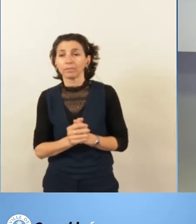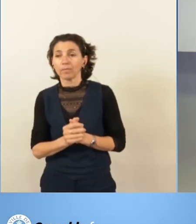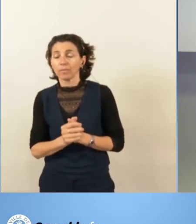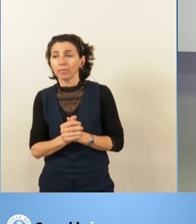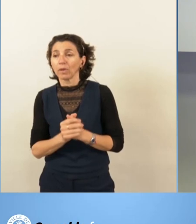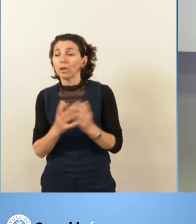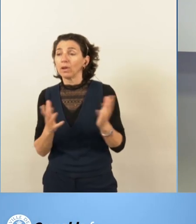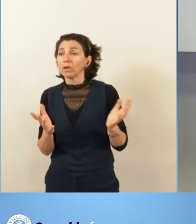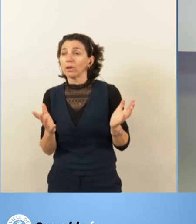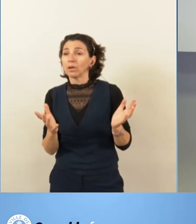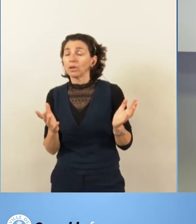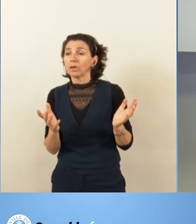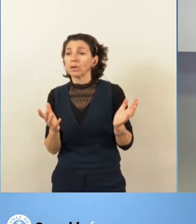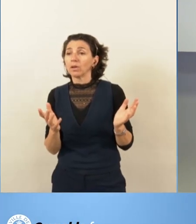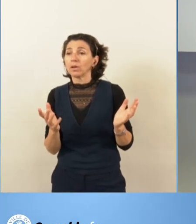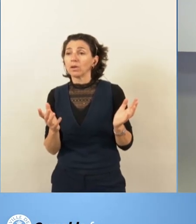alors